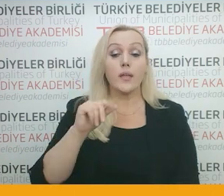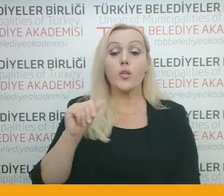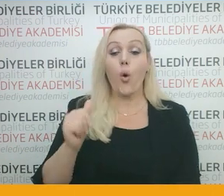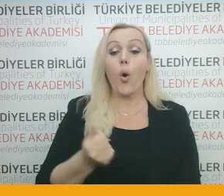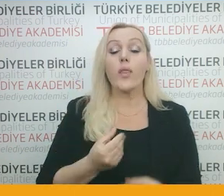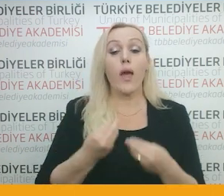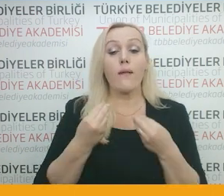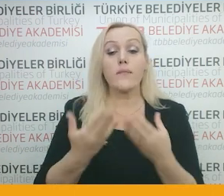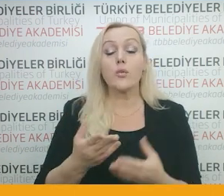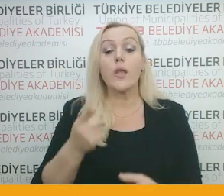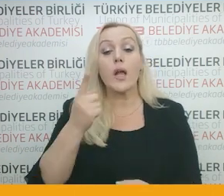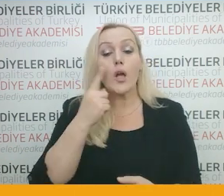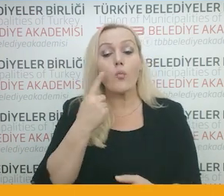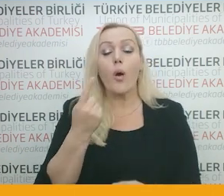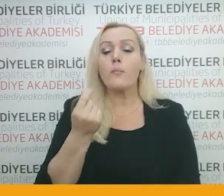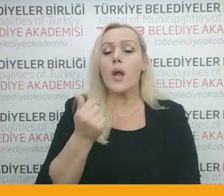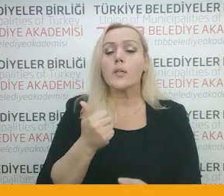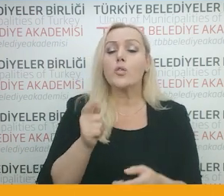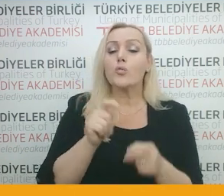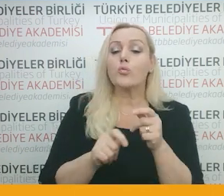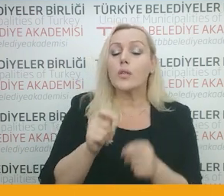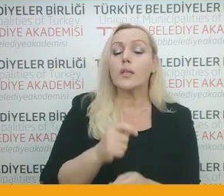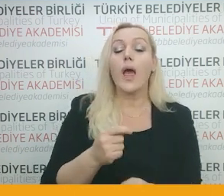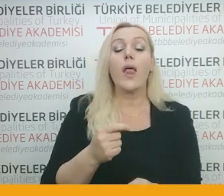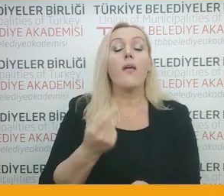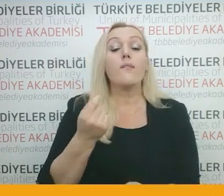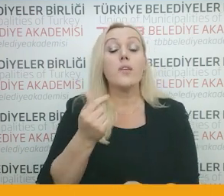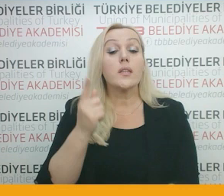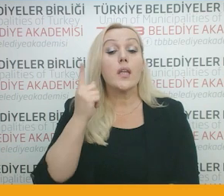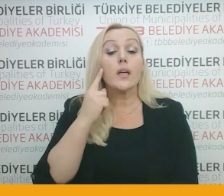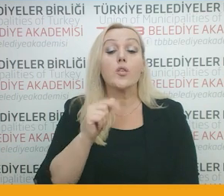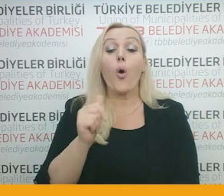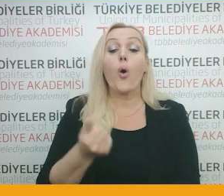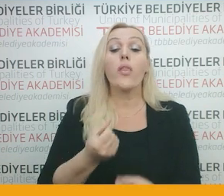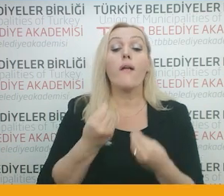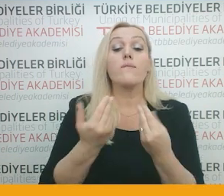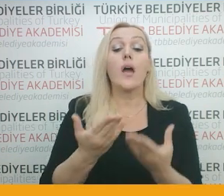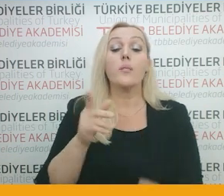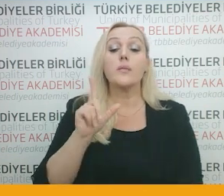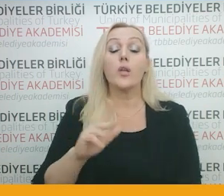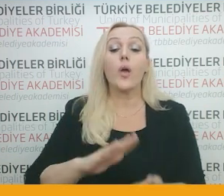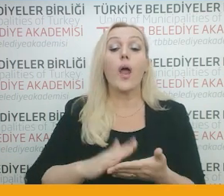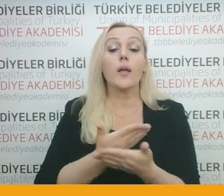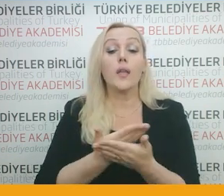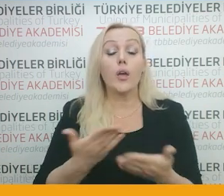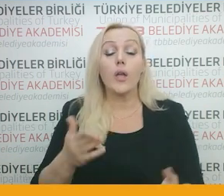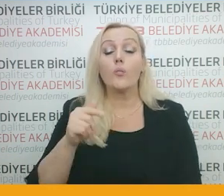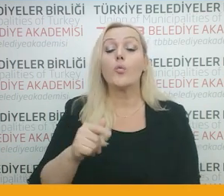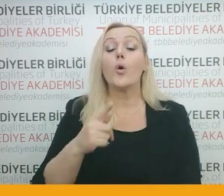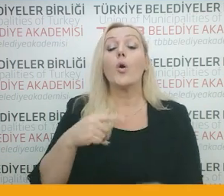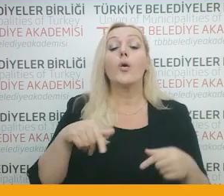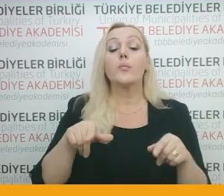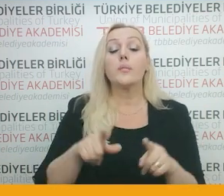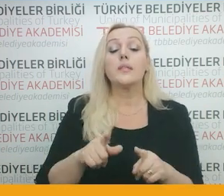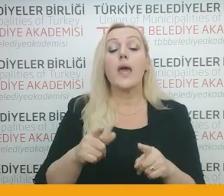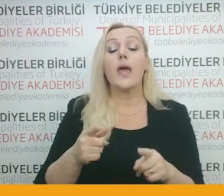önemsiyorsak kamu bütçesini kullanırken de hem fiyatı hem kaliteyi önemsemek zorundayız arkadaşlar. Bu bizim